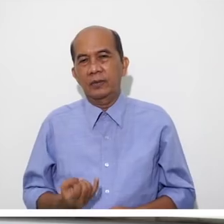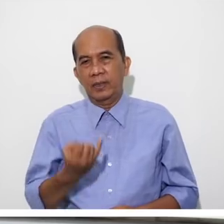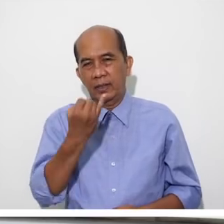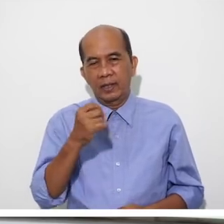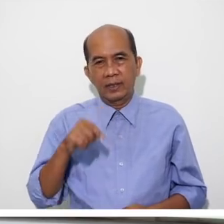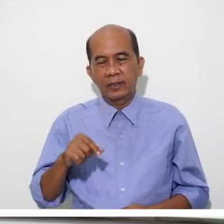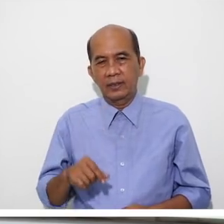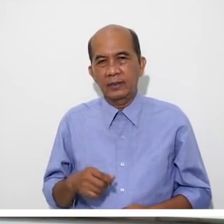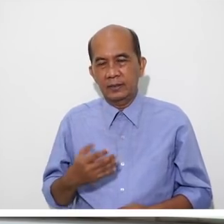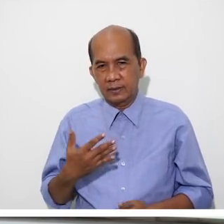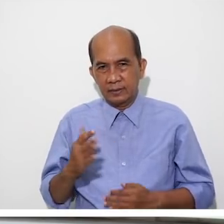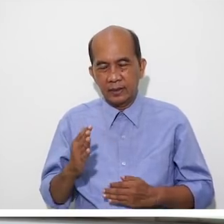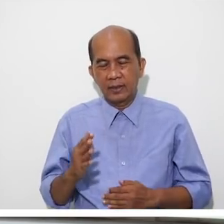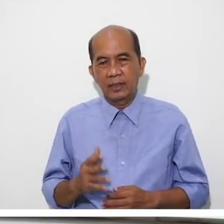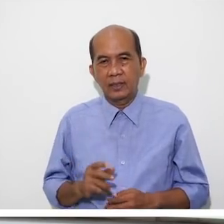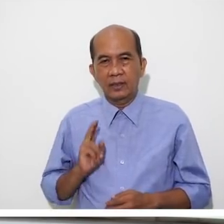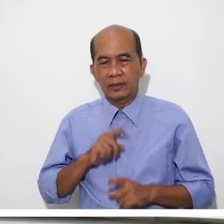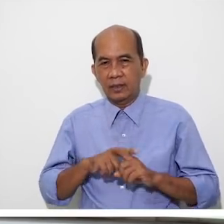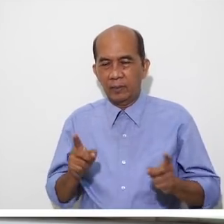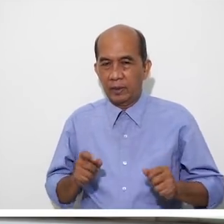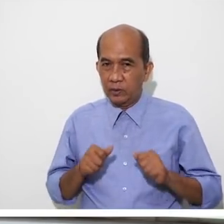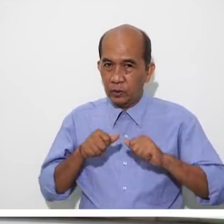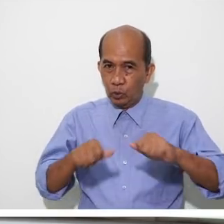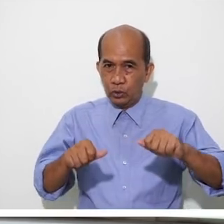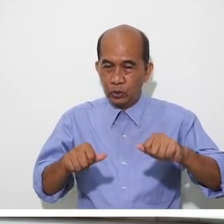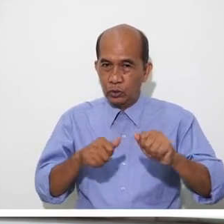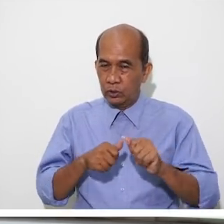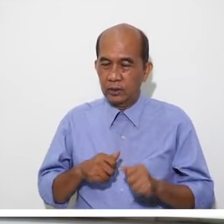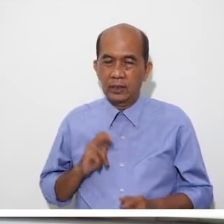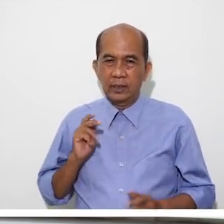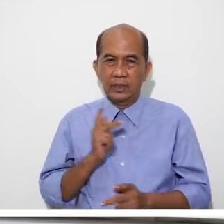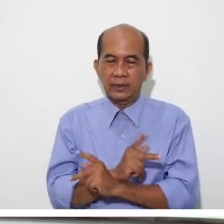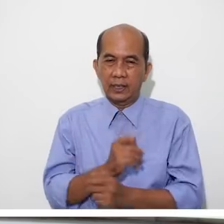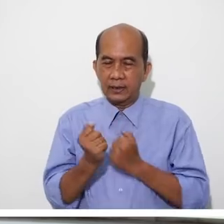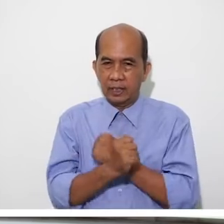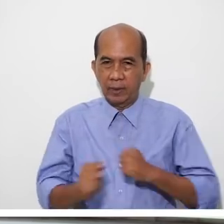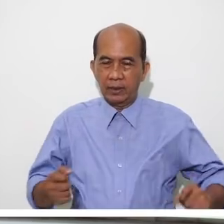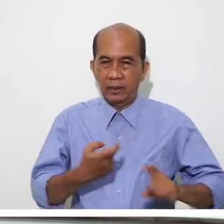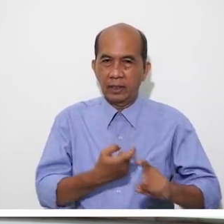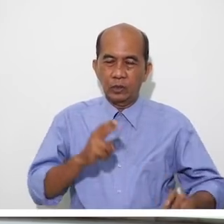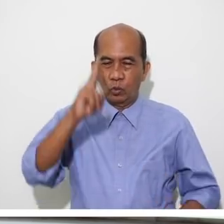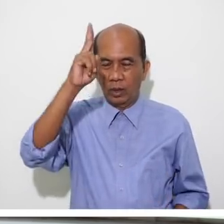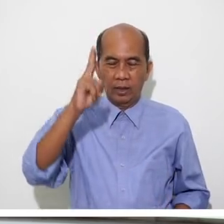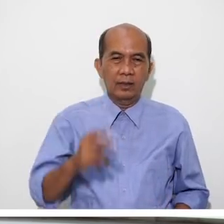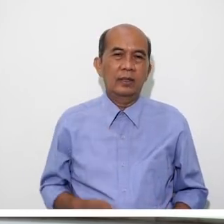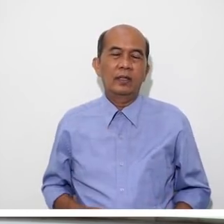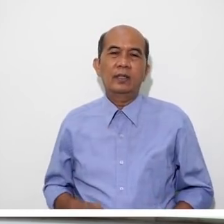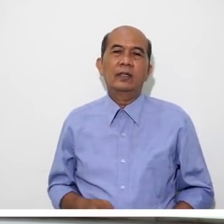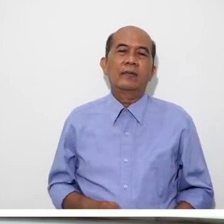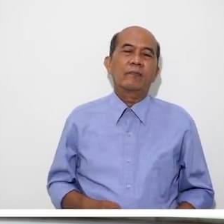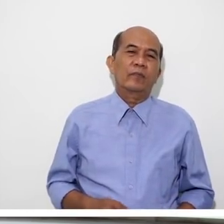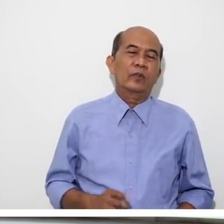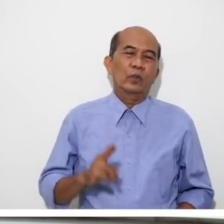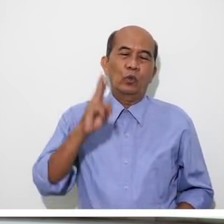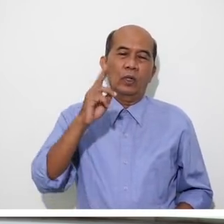tetapi biarlah kita terus mengerjakan keselamatan yang berasal dari Tuhan. Biarlah Tuhan yang telah mempraktikkan terlebih dahulu